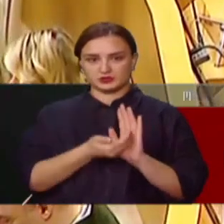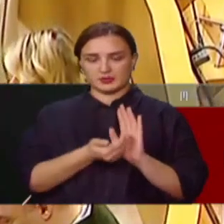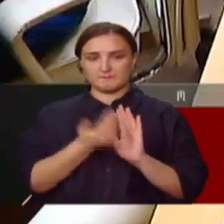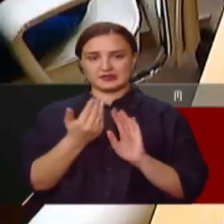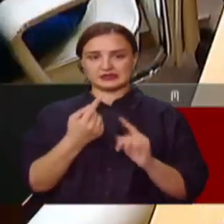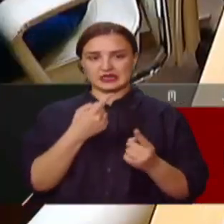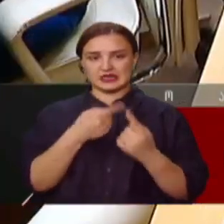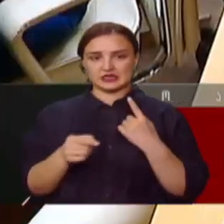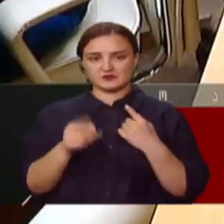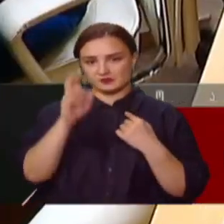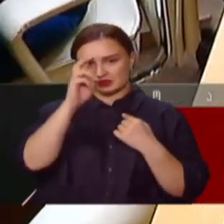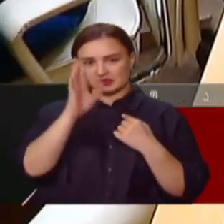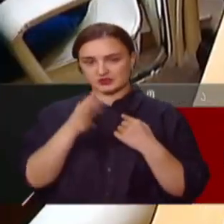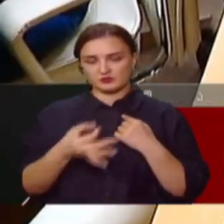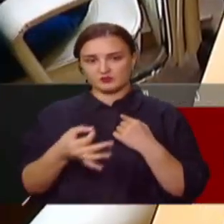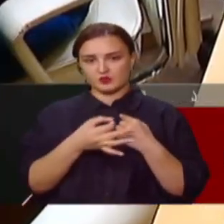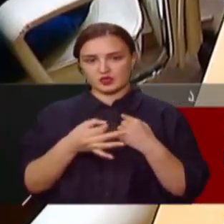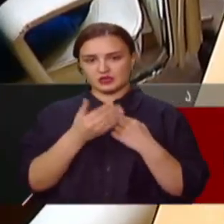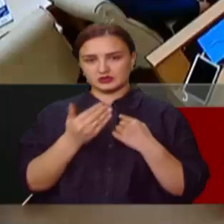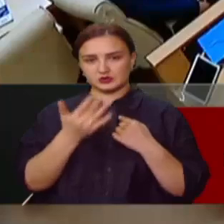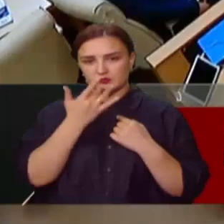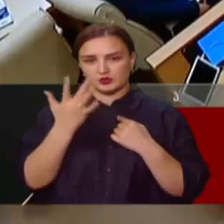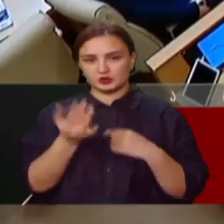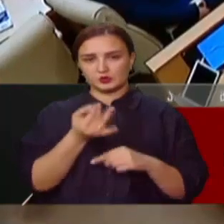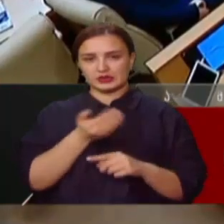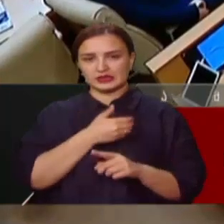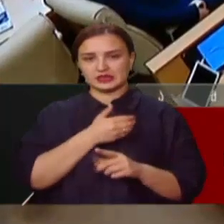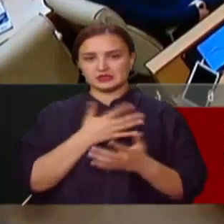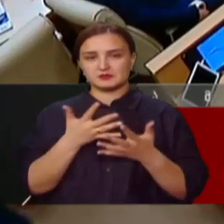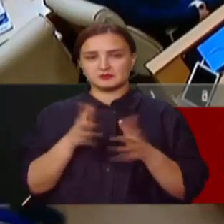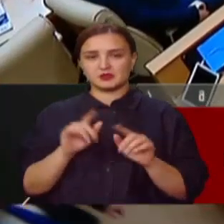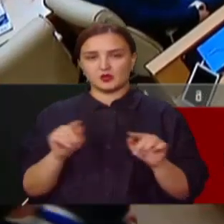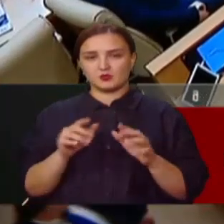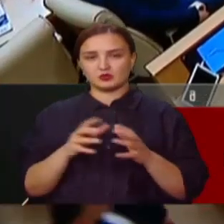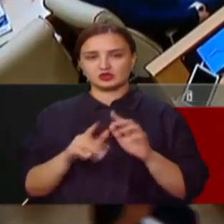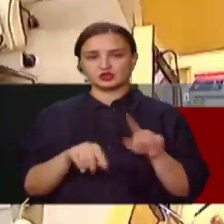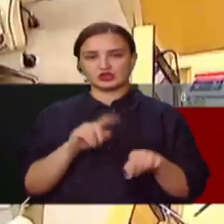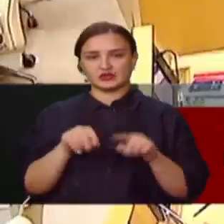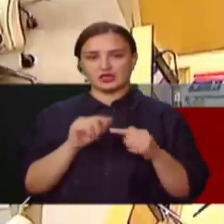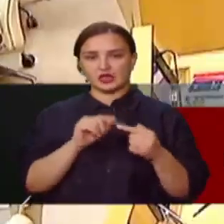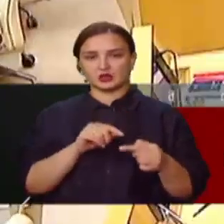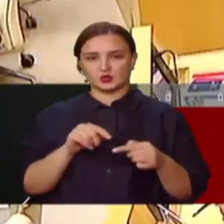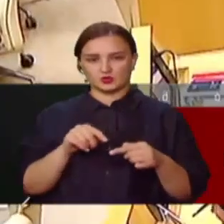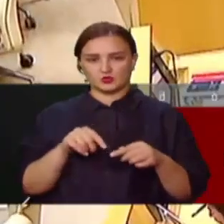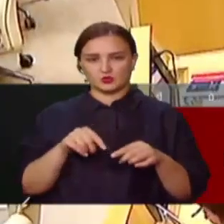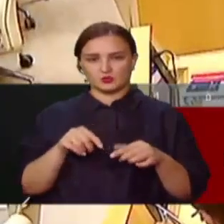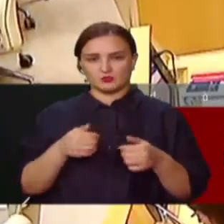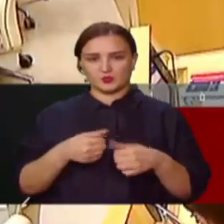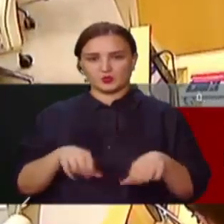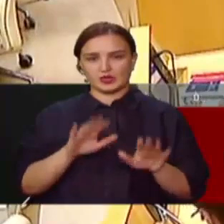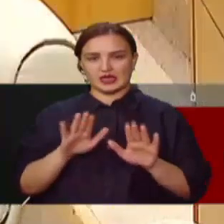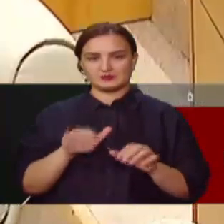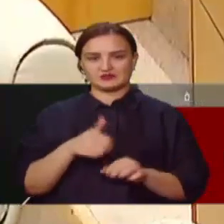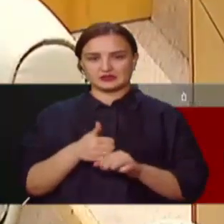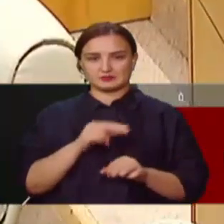მათგან განსხვავებით, არასამთავრობო ორგანიზაციების პოლიტიკურ ინტერესებზე მეტად ოპოზიციას კითხვებს ანტიკორუფციული ბიუროსა და მისი